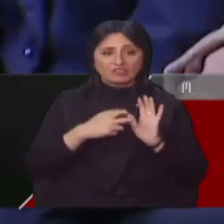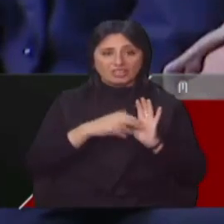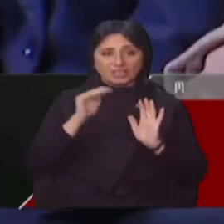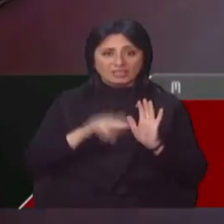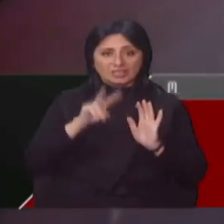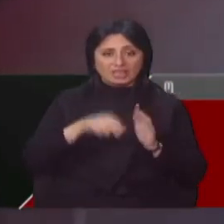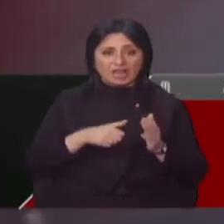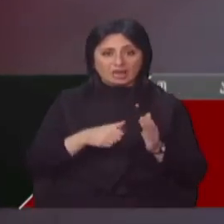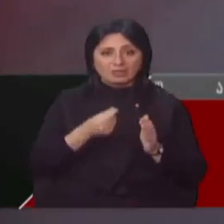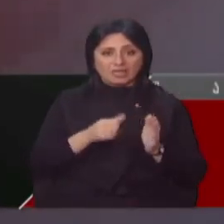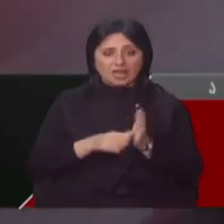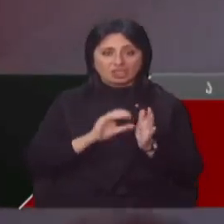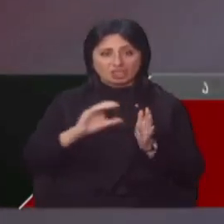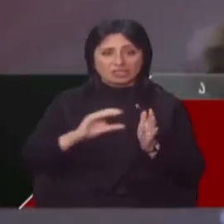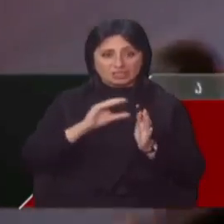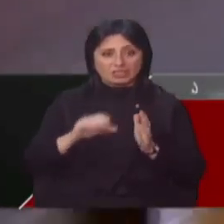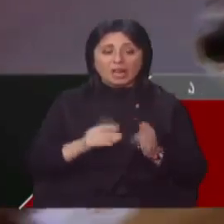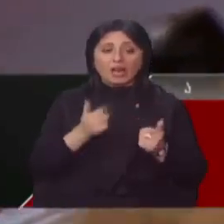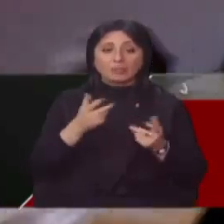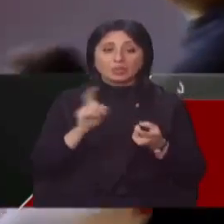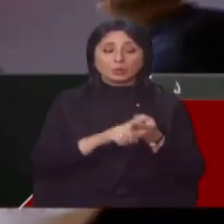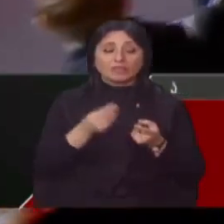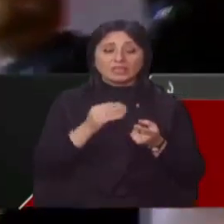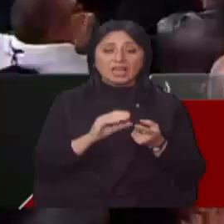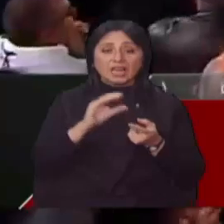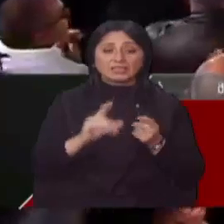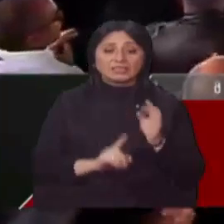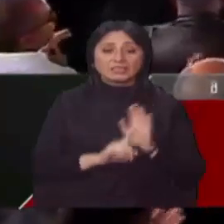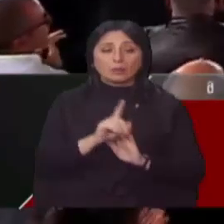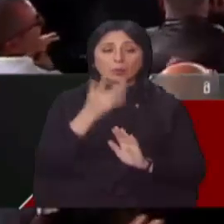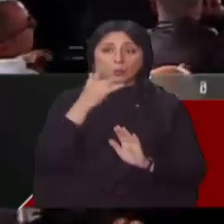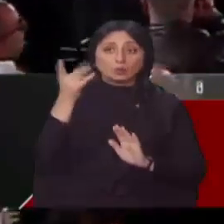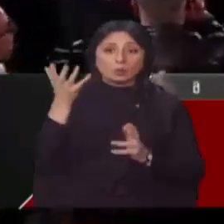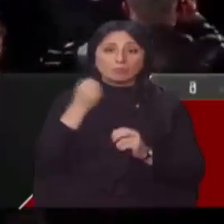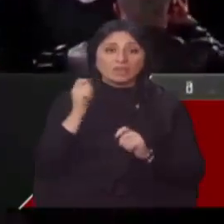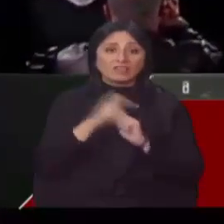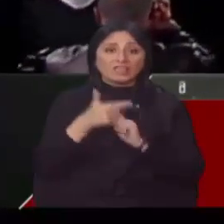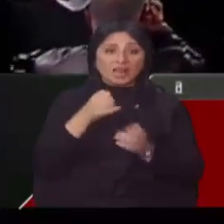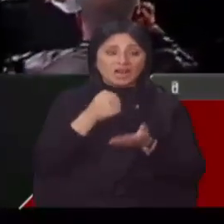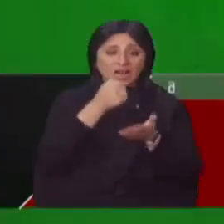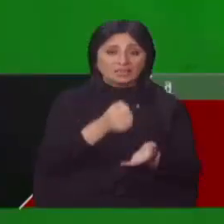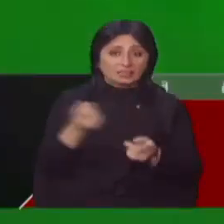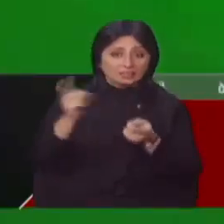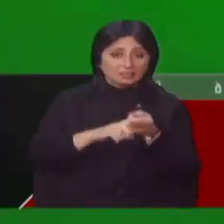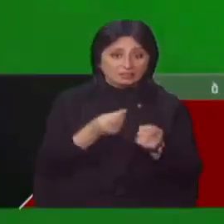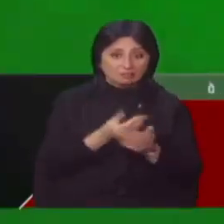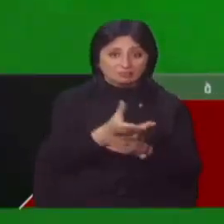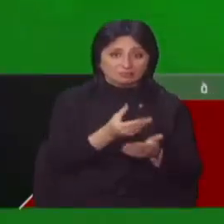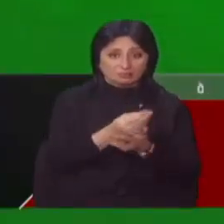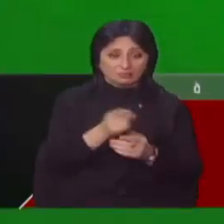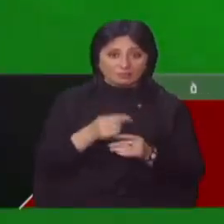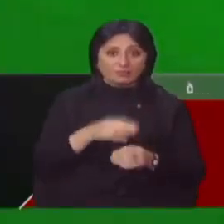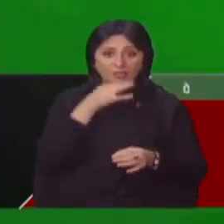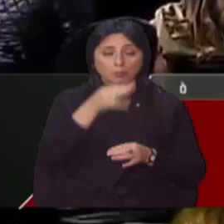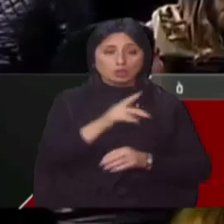800,000 ლარამდე თანხა შესწირა. რამდენად უკავშირდება ამ თანხების წარმომავლობა უცხოეთიდან მიღებულ გრანტებს? ქართულ ოცნებაში ამ შეკითხვაზე